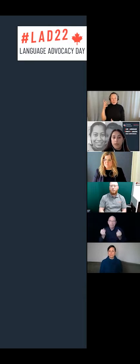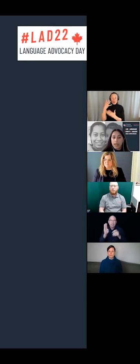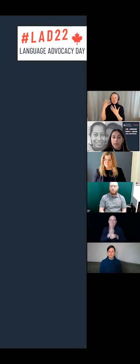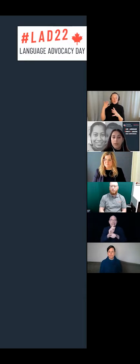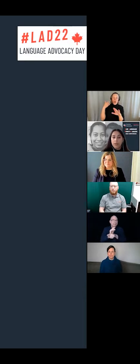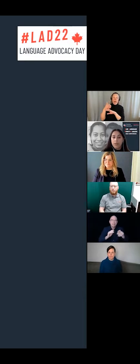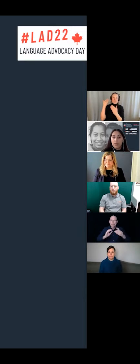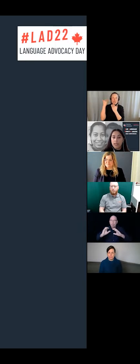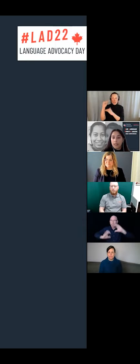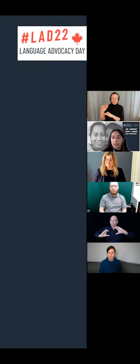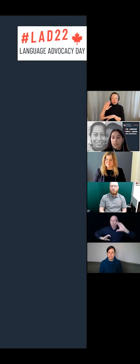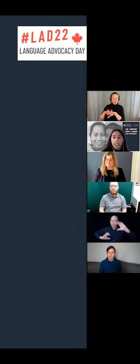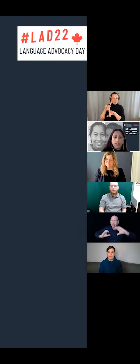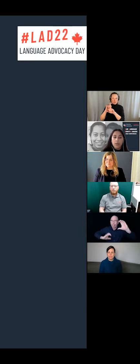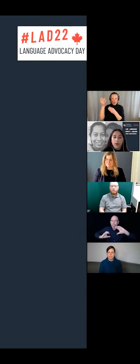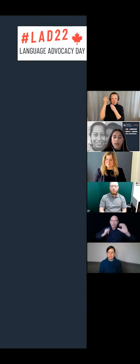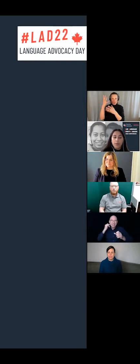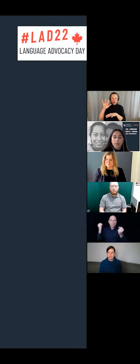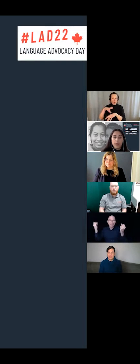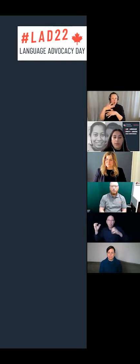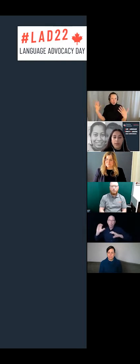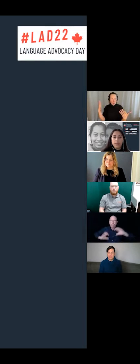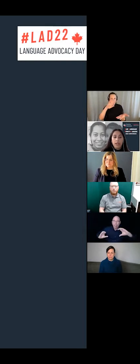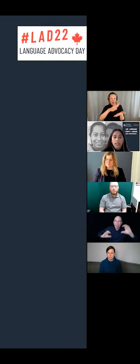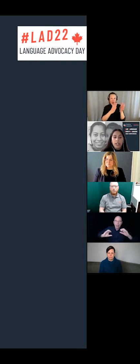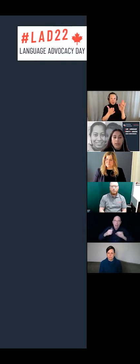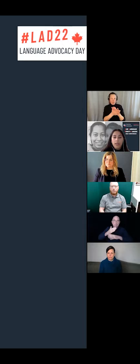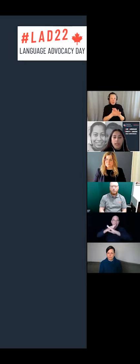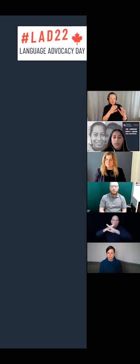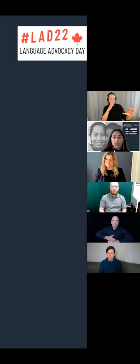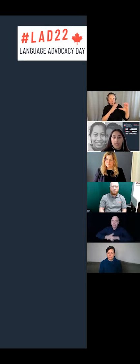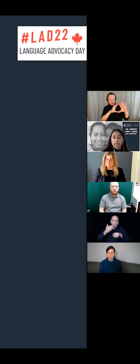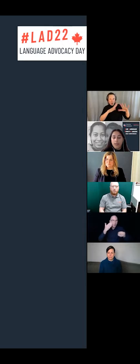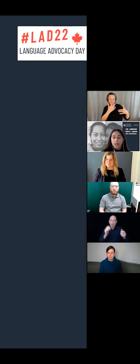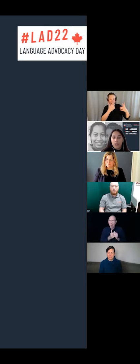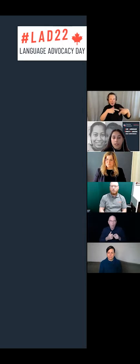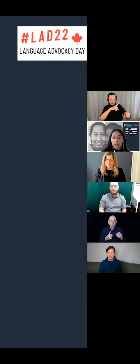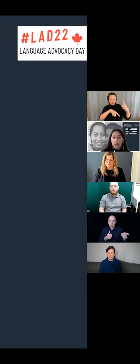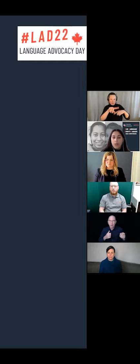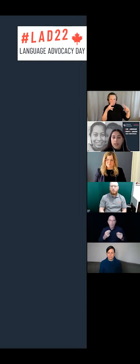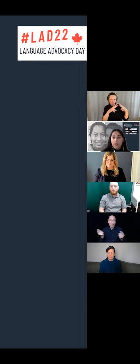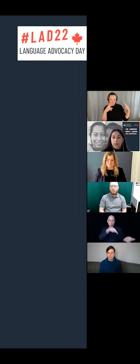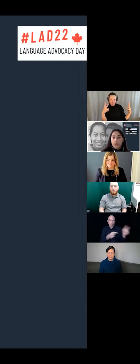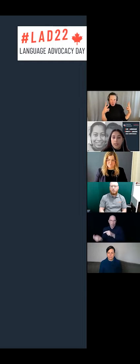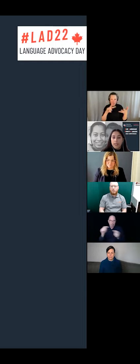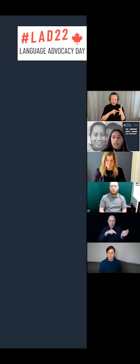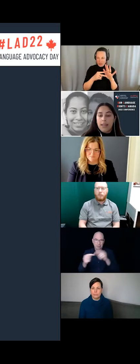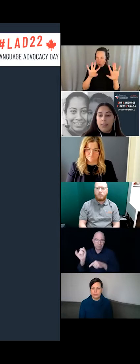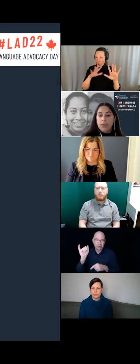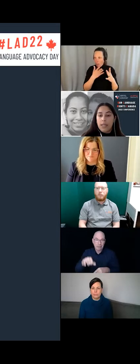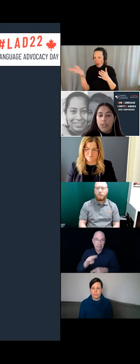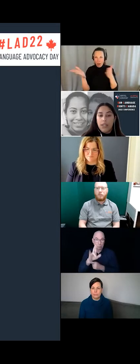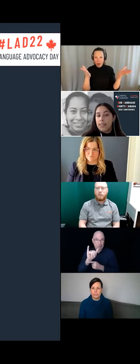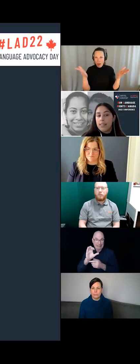se contenter d'informations limitées parce que de nombreuses entreprises ont du mal à communiquer avec ceux qui utilisent le langage des signes et ne savent pas comment communiquer de façon